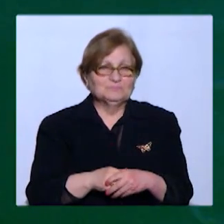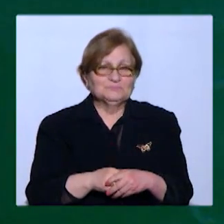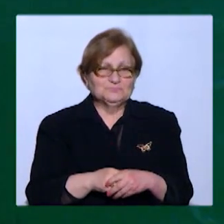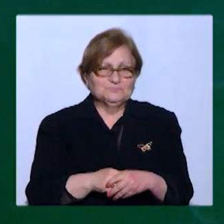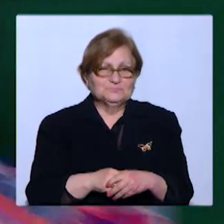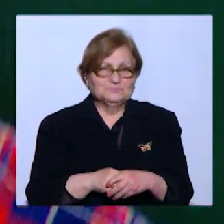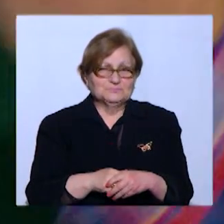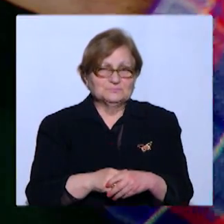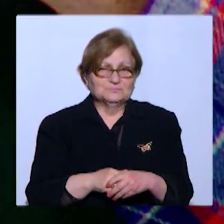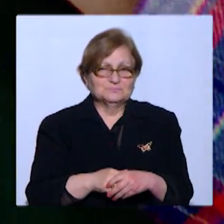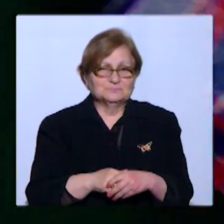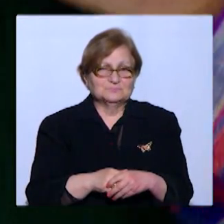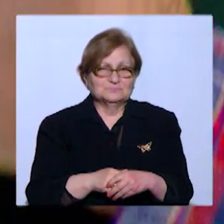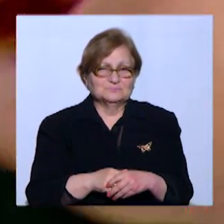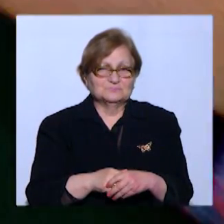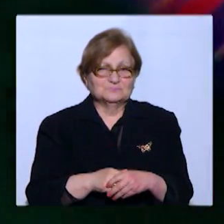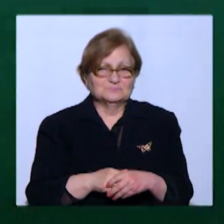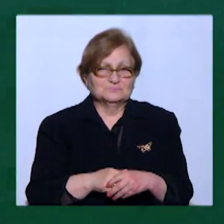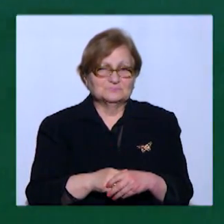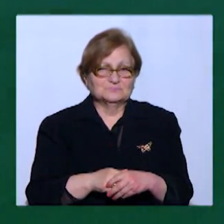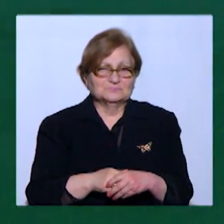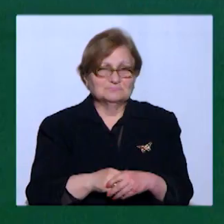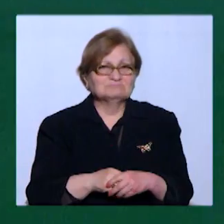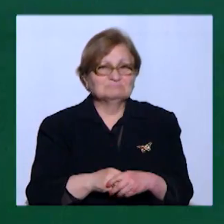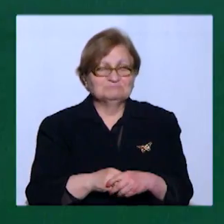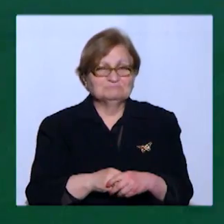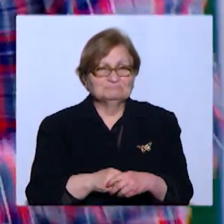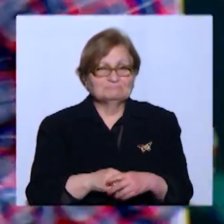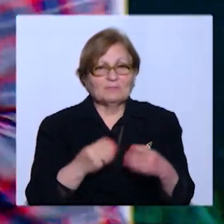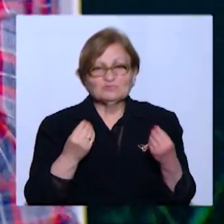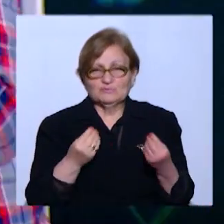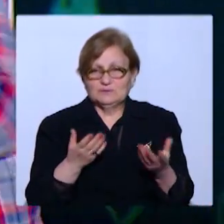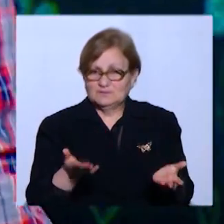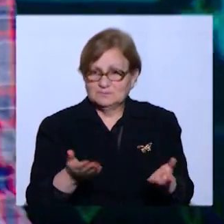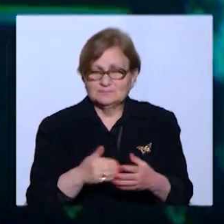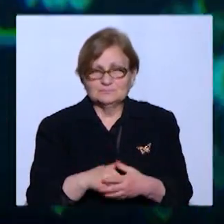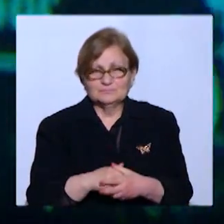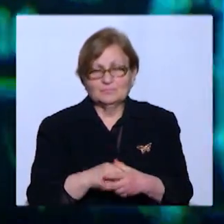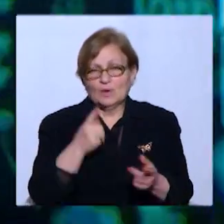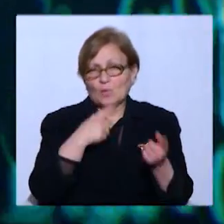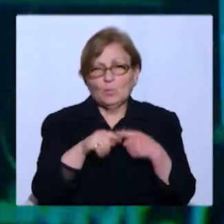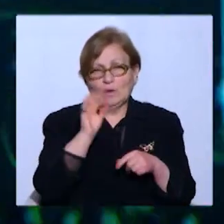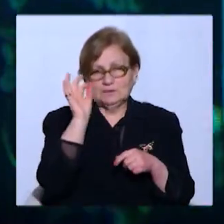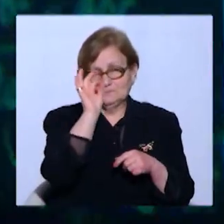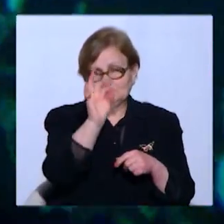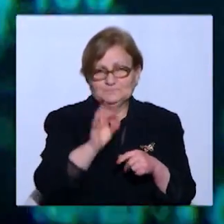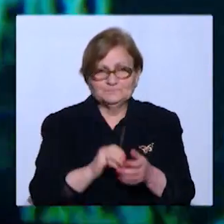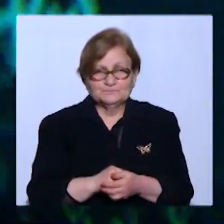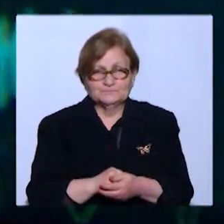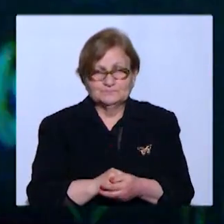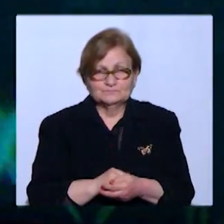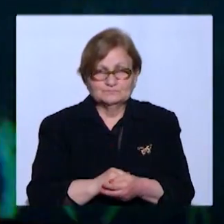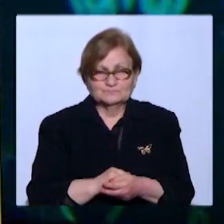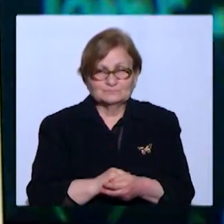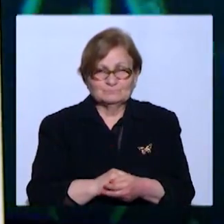6 ნაკლებია 8-ზე. შვენიერია. დავაბრუნოთ უკან.